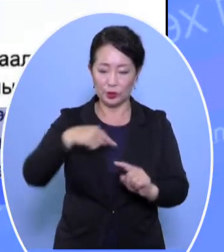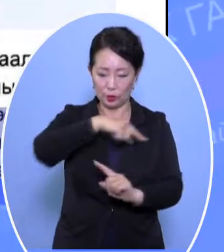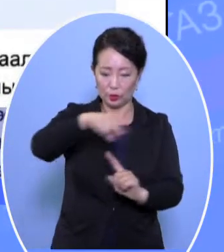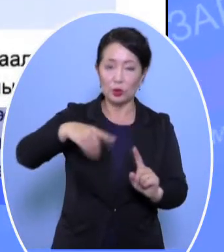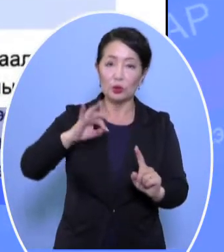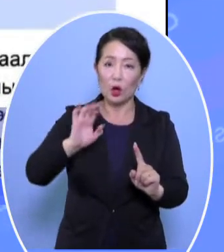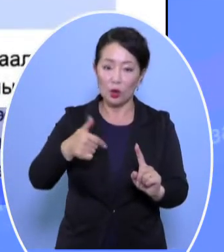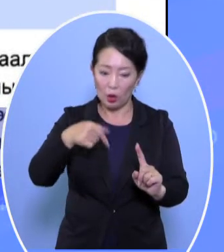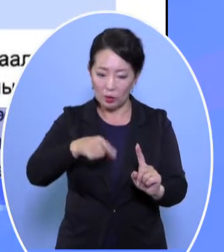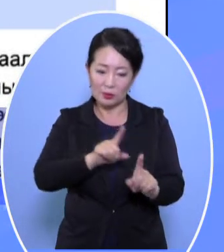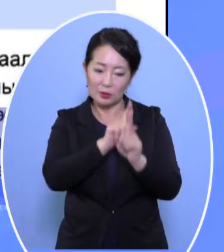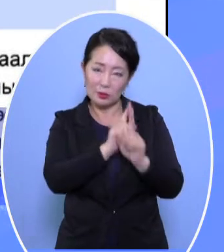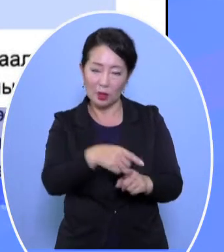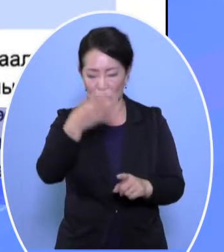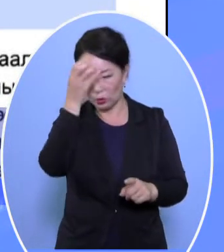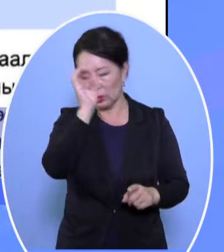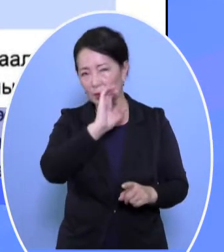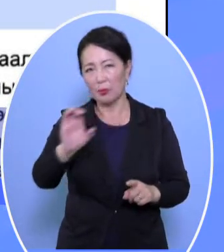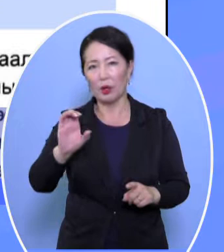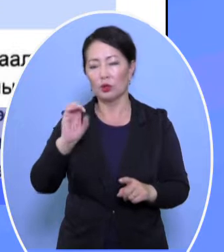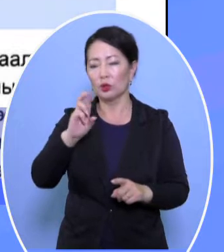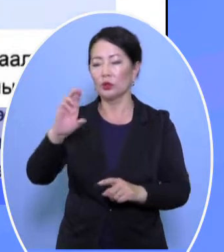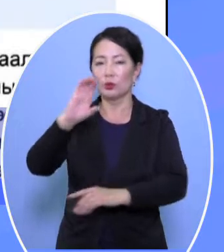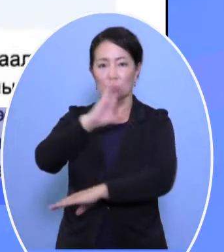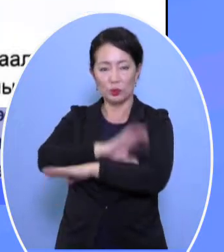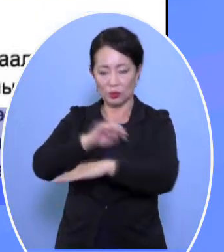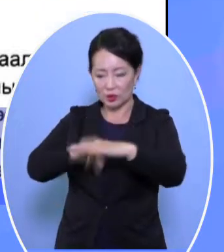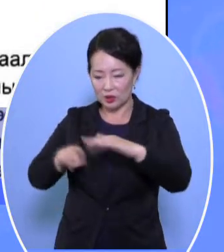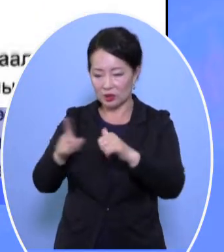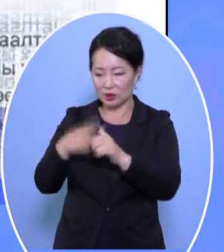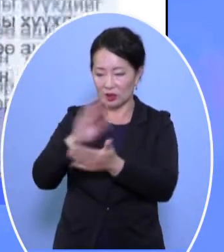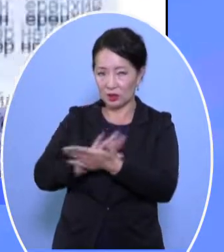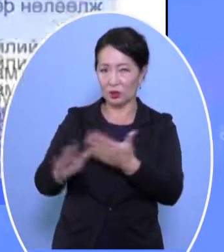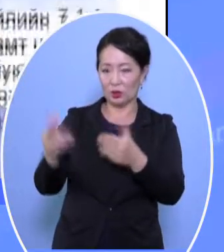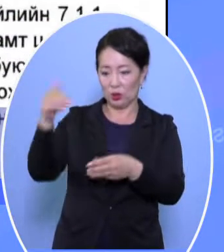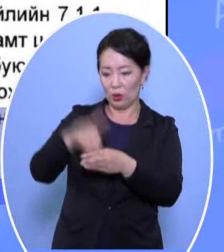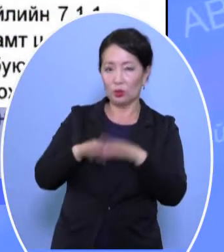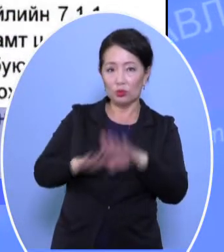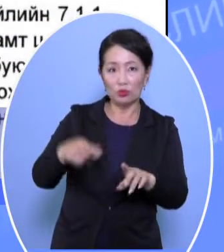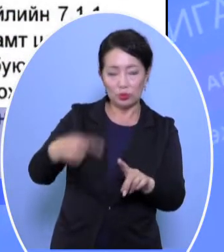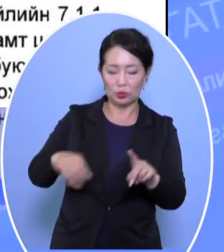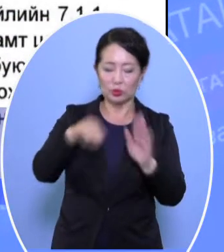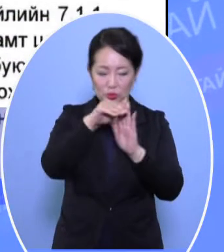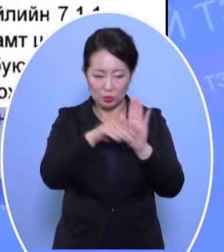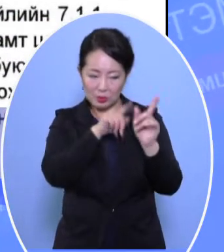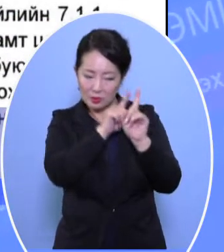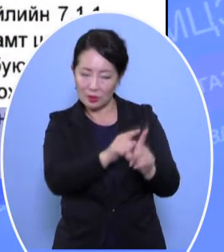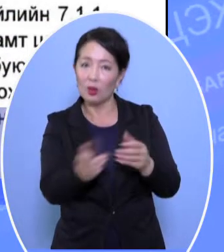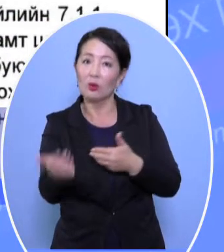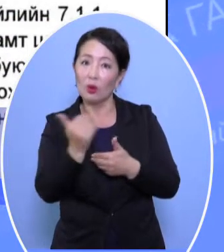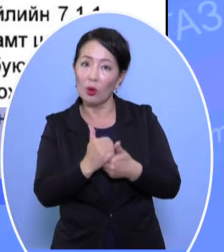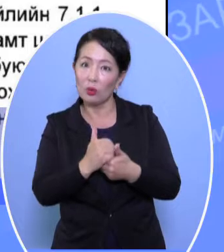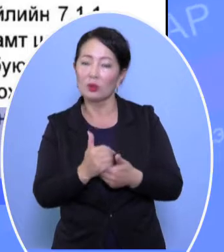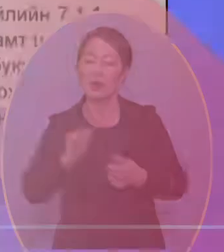дагуу төрийн болон Орон нутгийн өмчийн ерөнхий боловсролын сургууль цэцэрлэгт шинээр бүртгүүлэх хүүхдээ зохих журмын дагуу хамруулж за